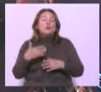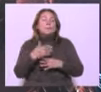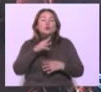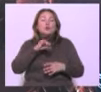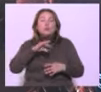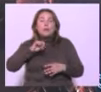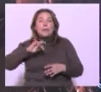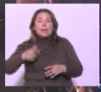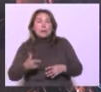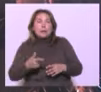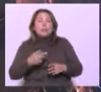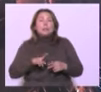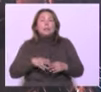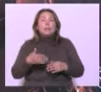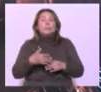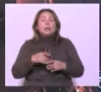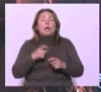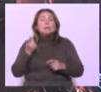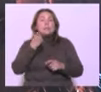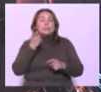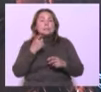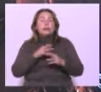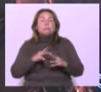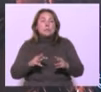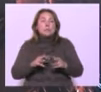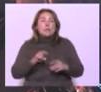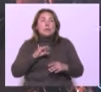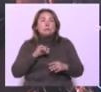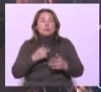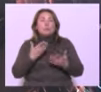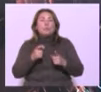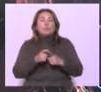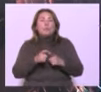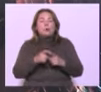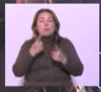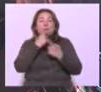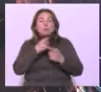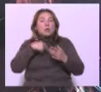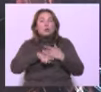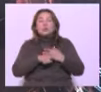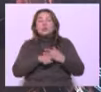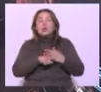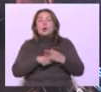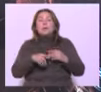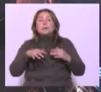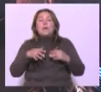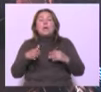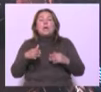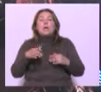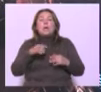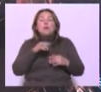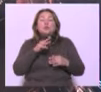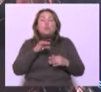Республиканской ассоциации рыбных хозяйств и аквакультуры даниа ракимжанов По его словам информация о том что морские обитатели могли запутаться в